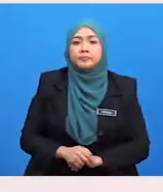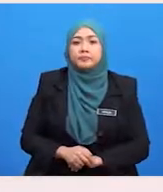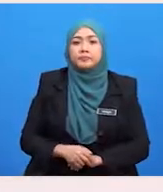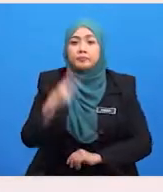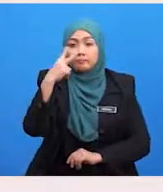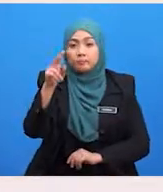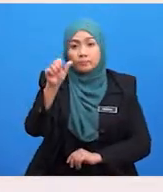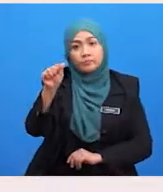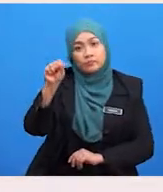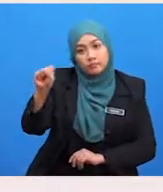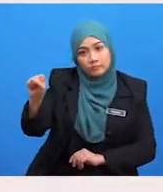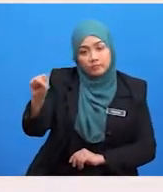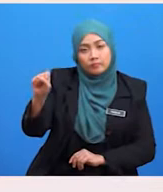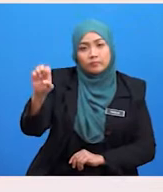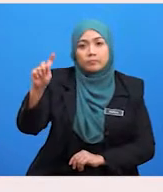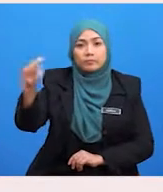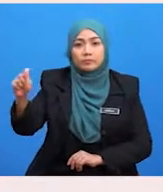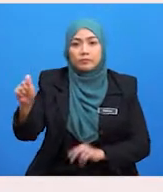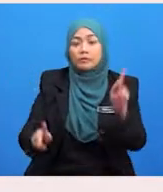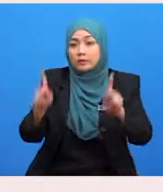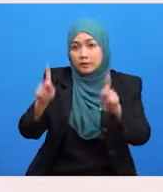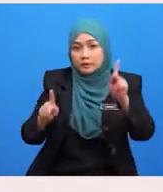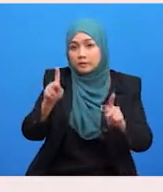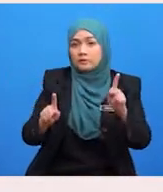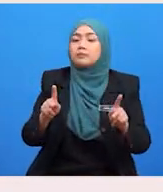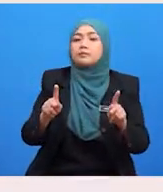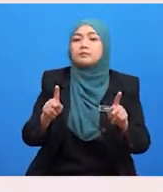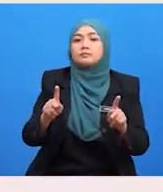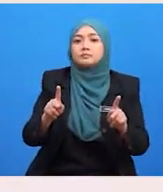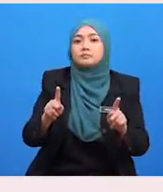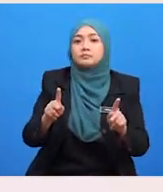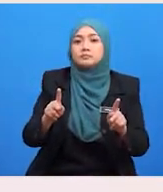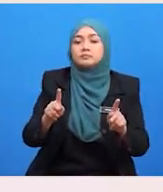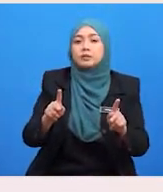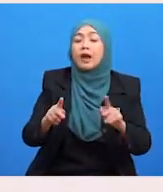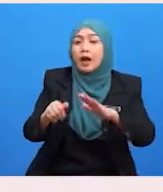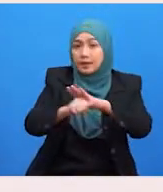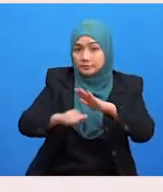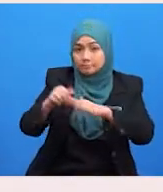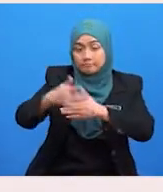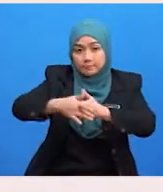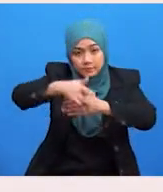Aset bukan semasa ialah kenderaan. Kos asal adalah sebanyak